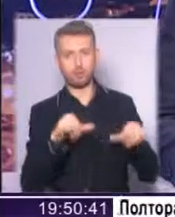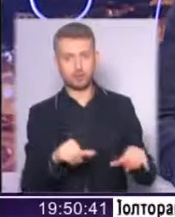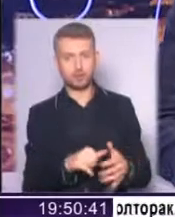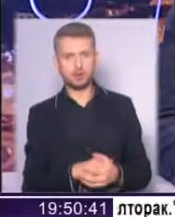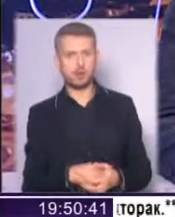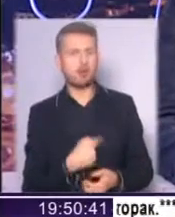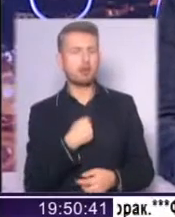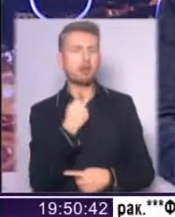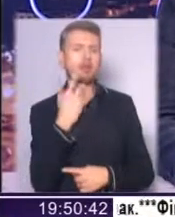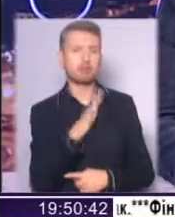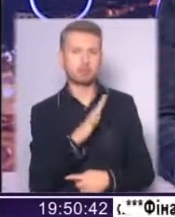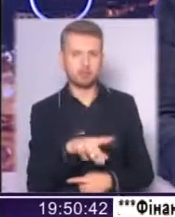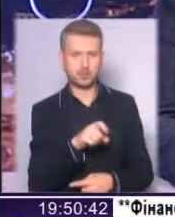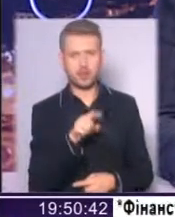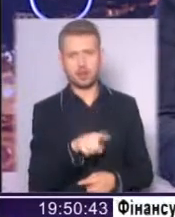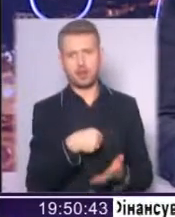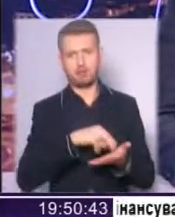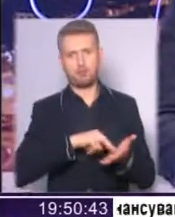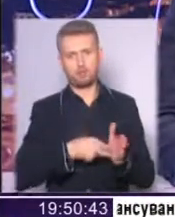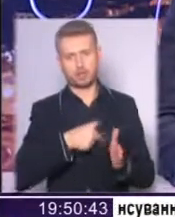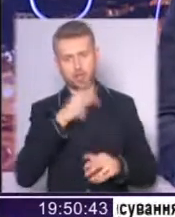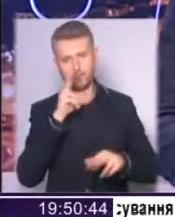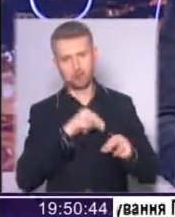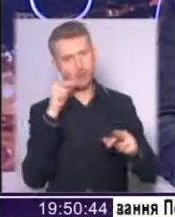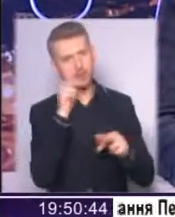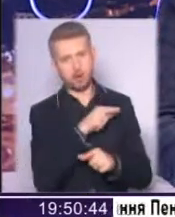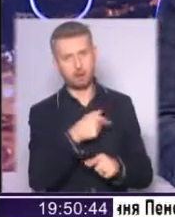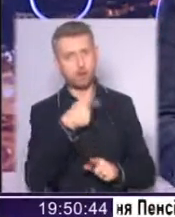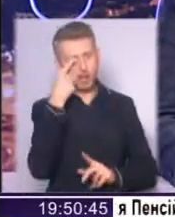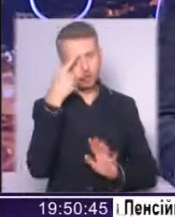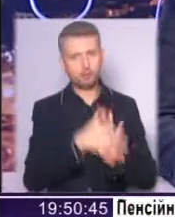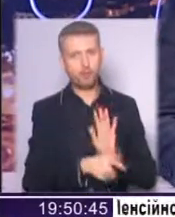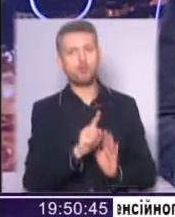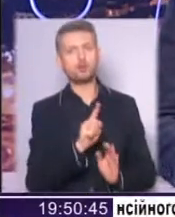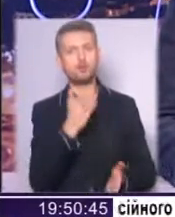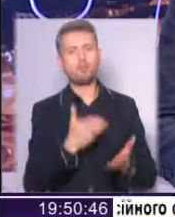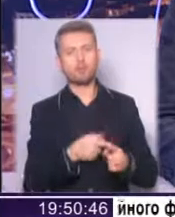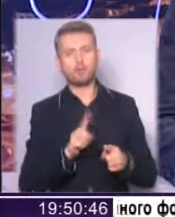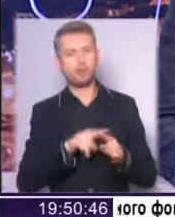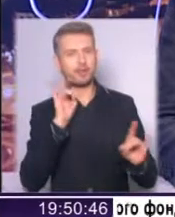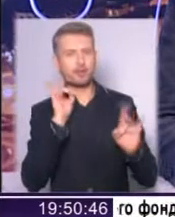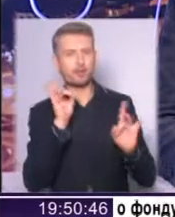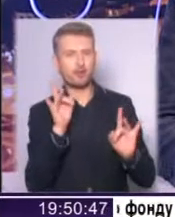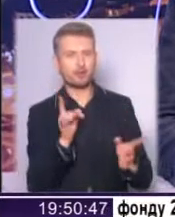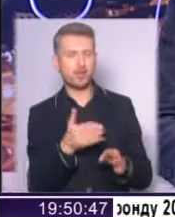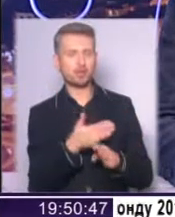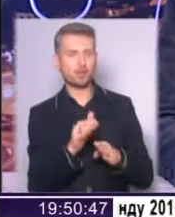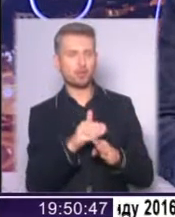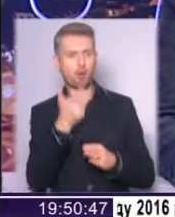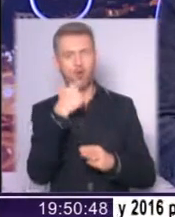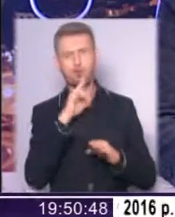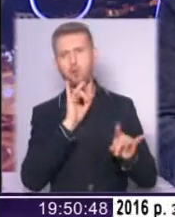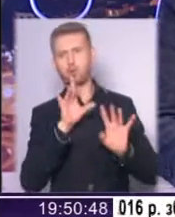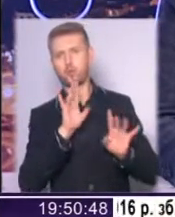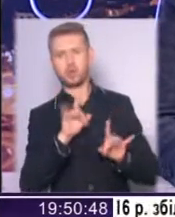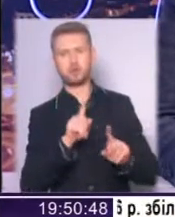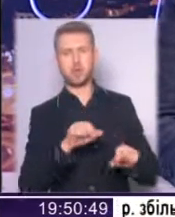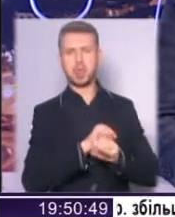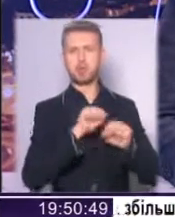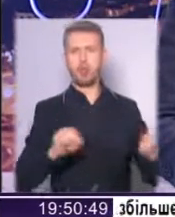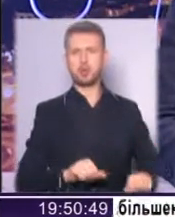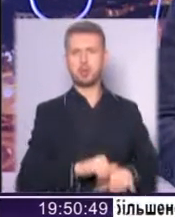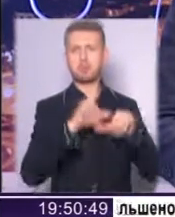на 4 помічників, так можна ж і більше тоді не держслужби, а просто на контракті. то зараз, якщо там збільшили до 25, то це